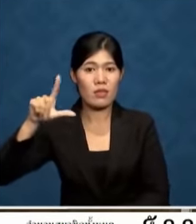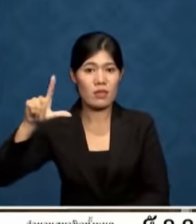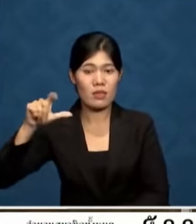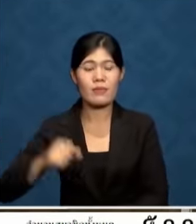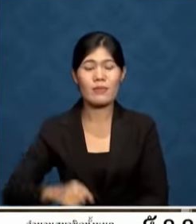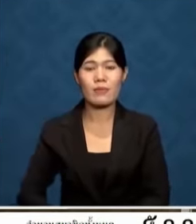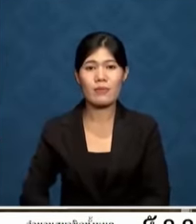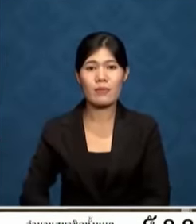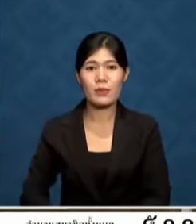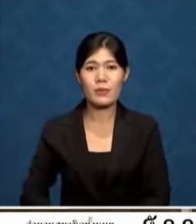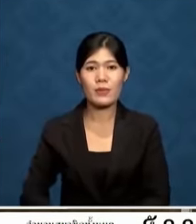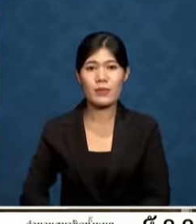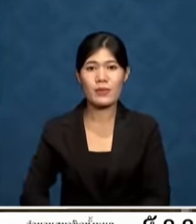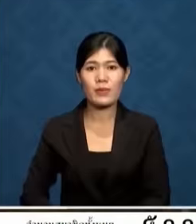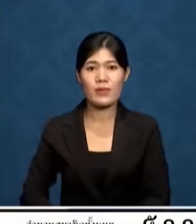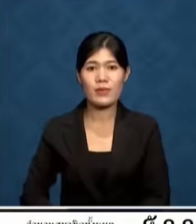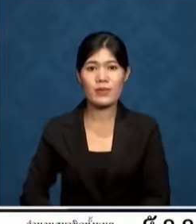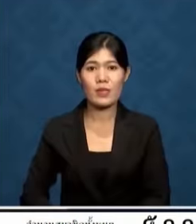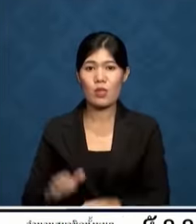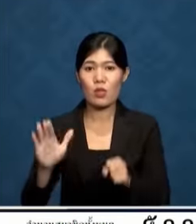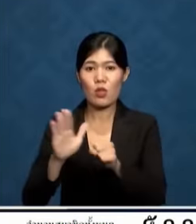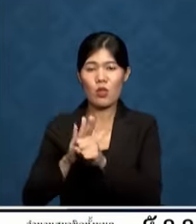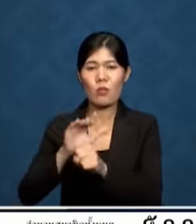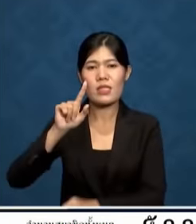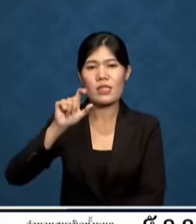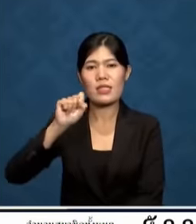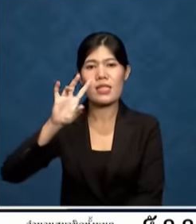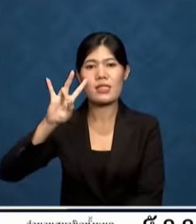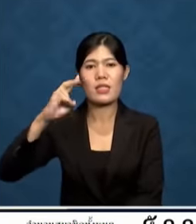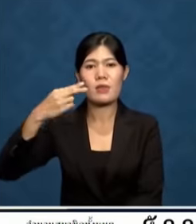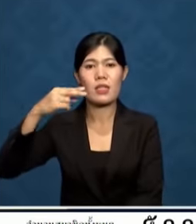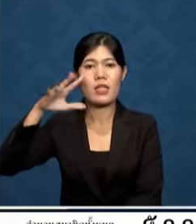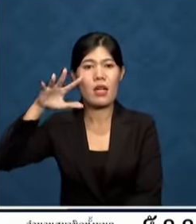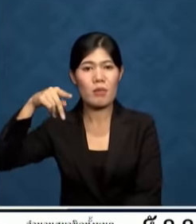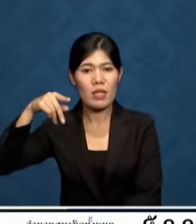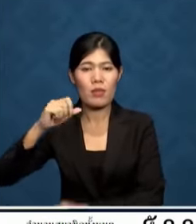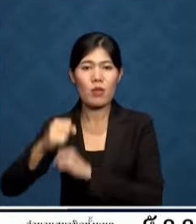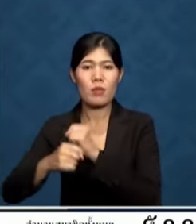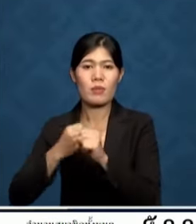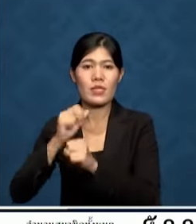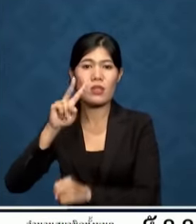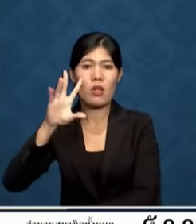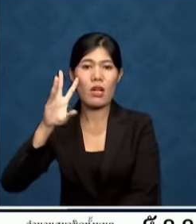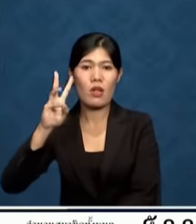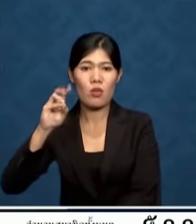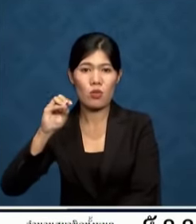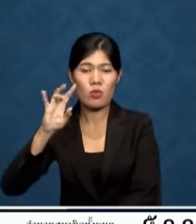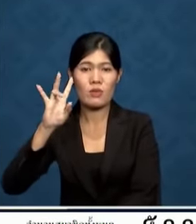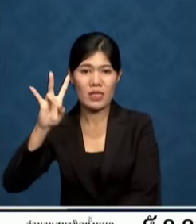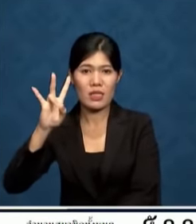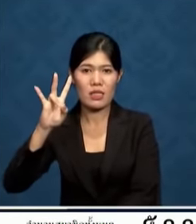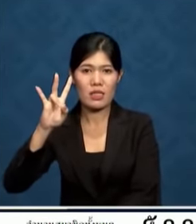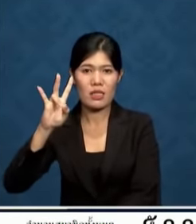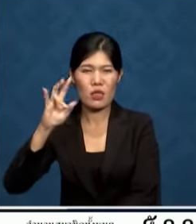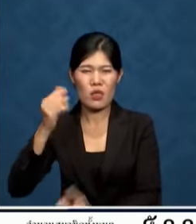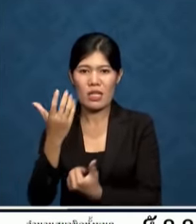แปลว่าจะครบ 17,000ในงบ 67ที่ตั้งเป้าไว้ยังขาดอีก 53,000